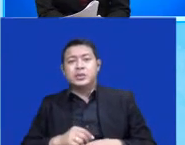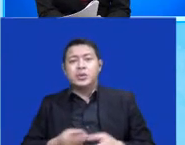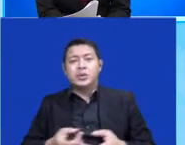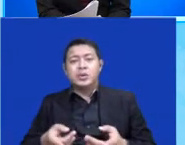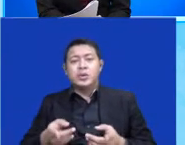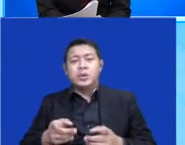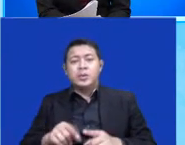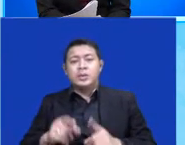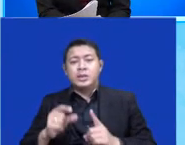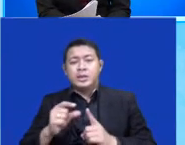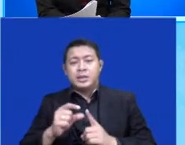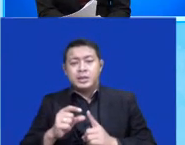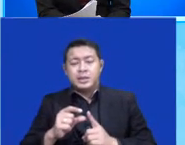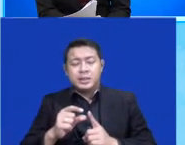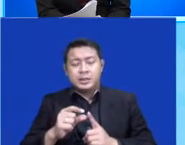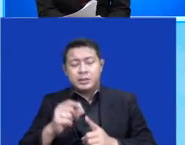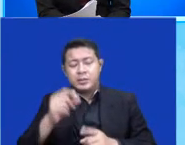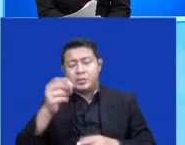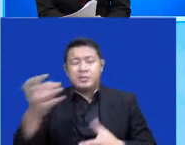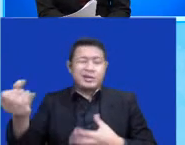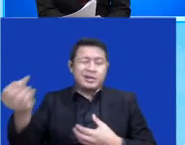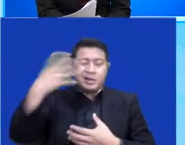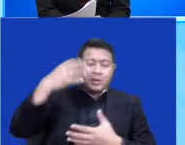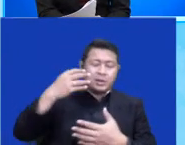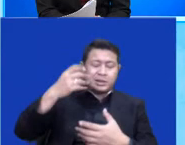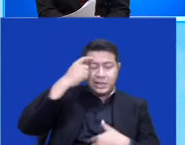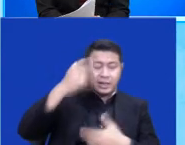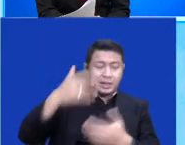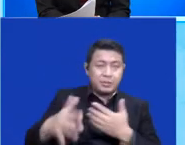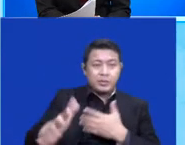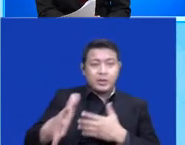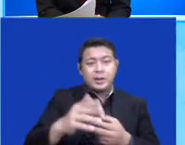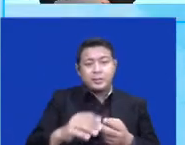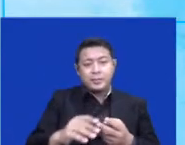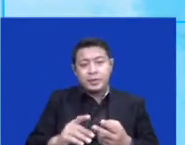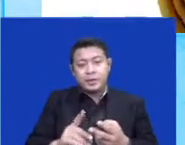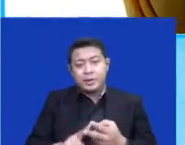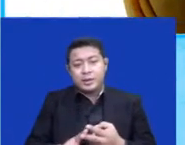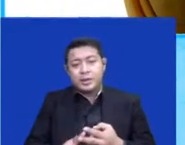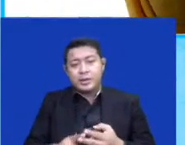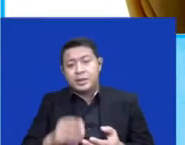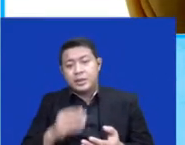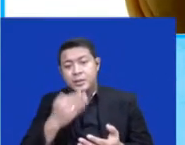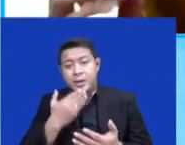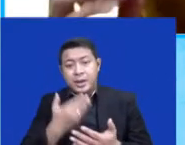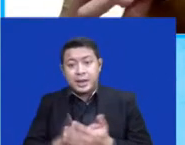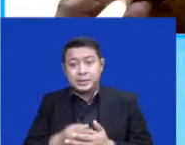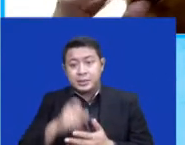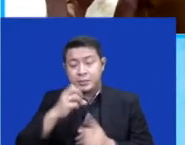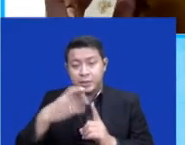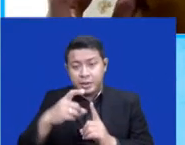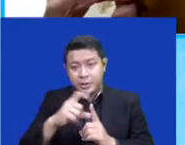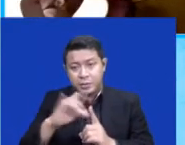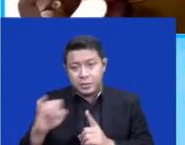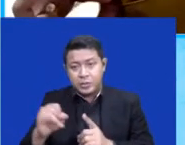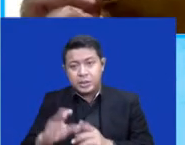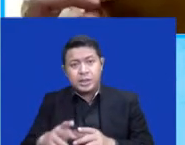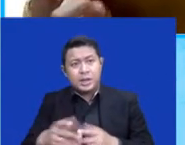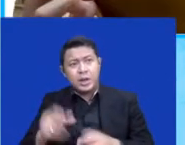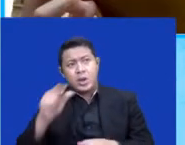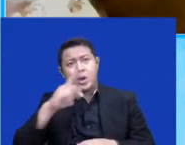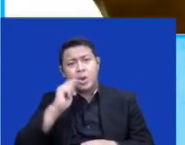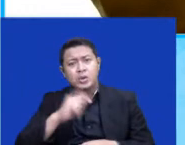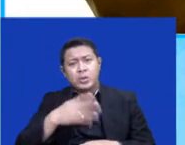PTM itu tadi. Ya. Ini ada pertanyaan juga, terima kasih Pak Budi, dari Kak Leni. Jika orang tuanya punya